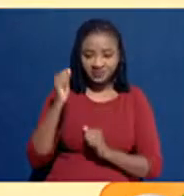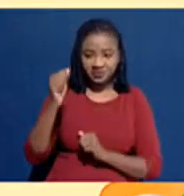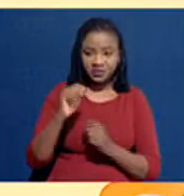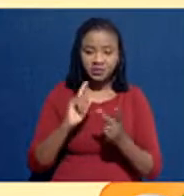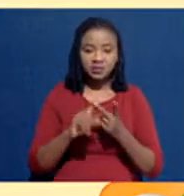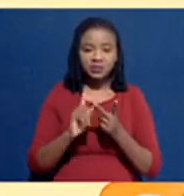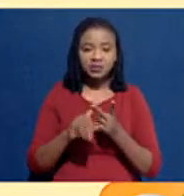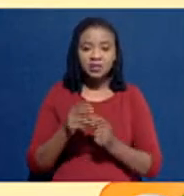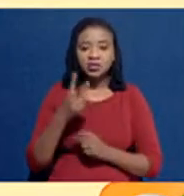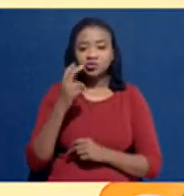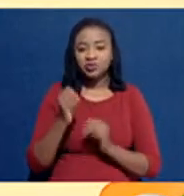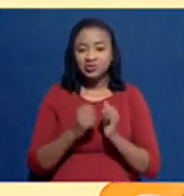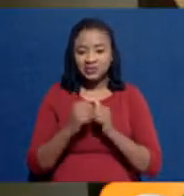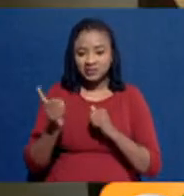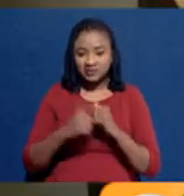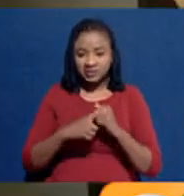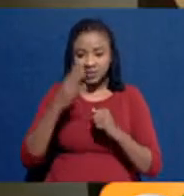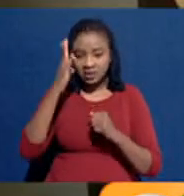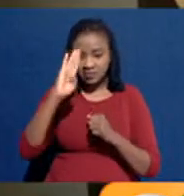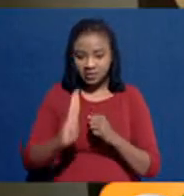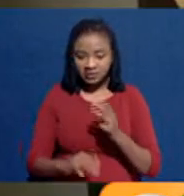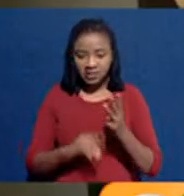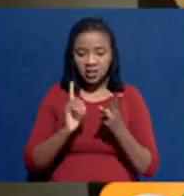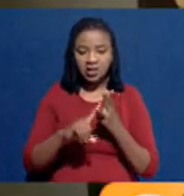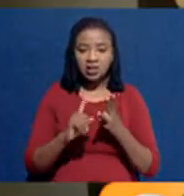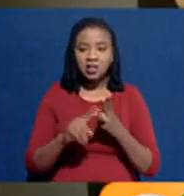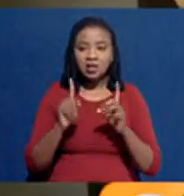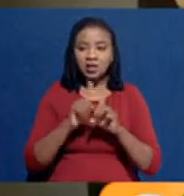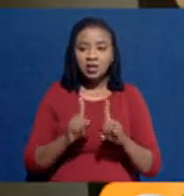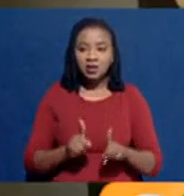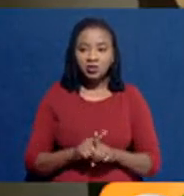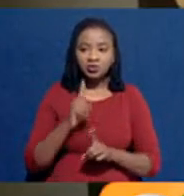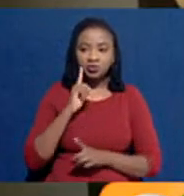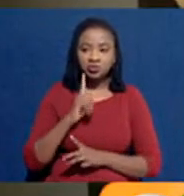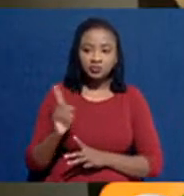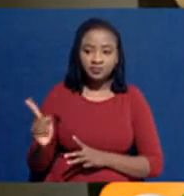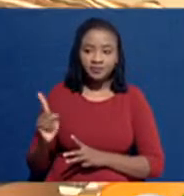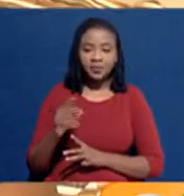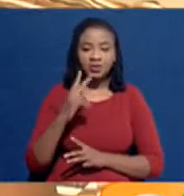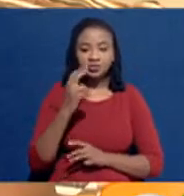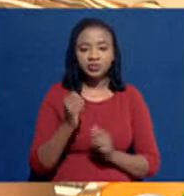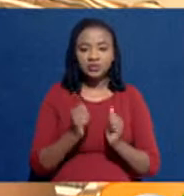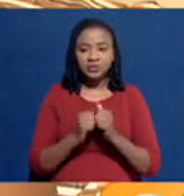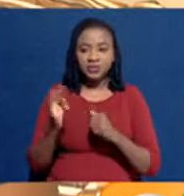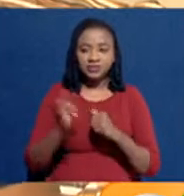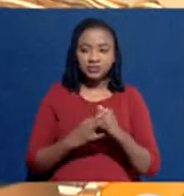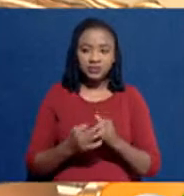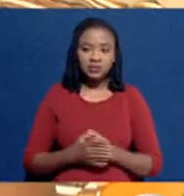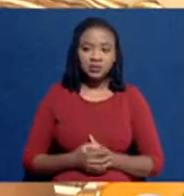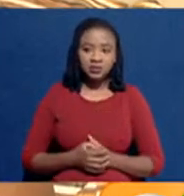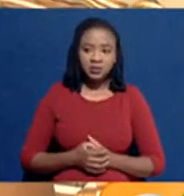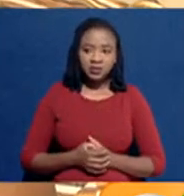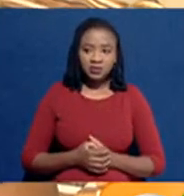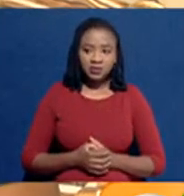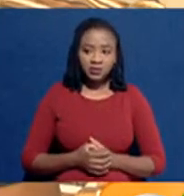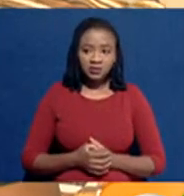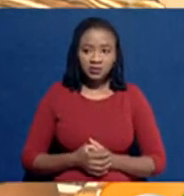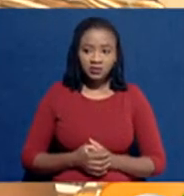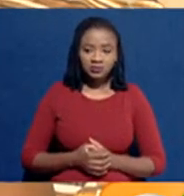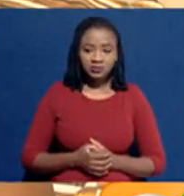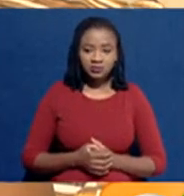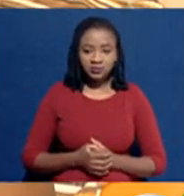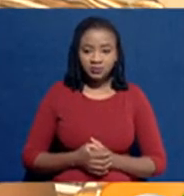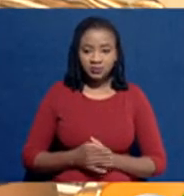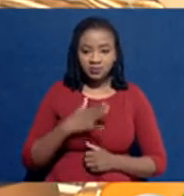Olimpiki 2016 nchini Brazil na mchezo wa Jumuiya ya Madola 2018. Then my